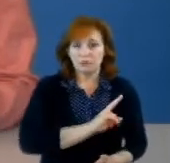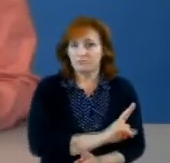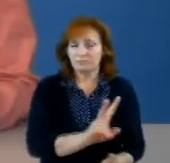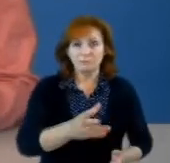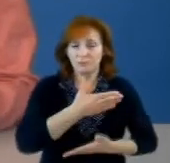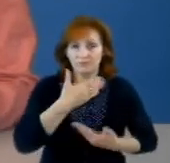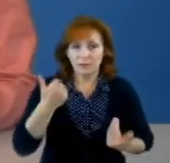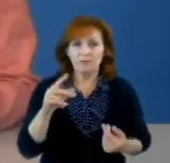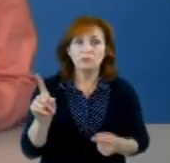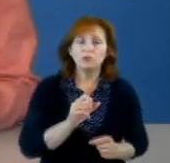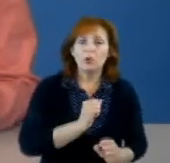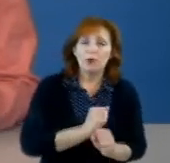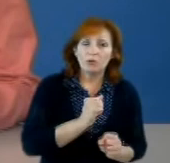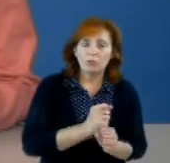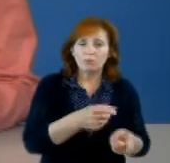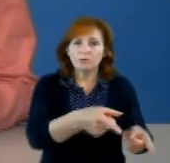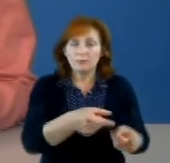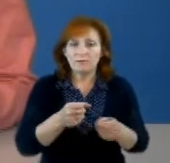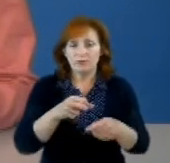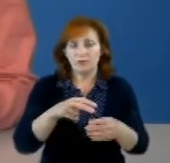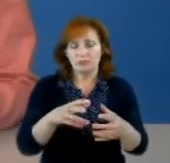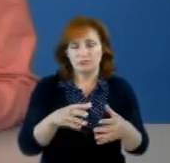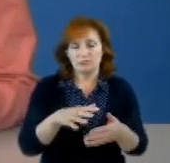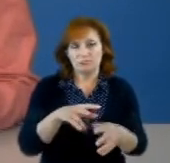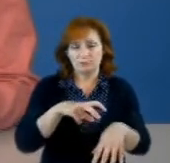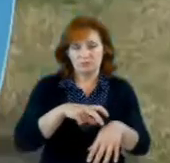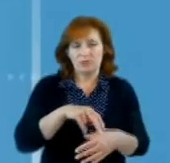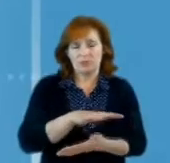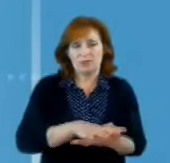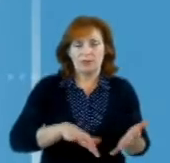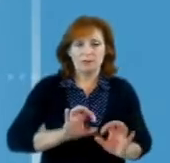щоб лікар у громади таки був? Дивіться далі.